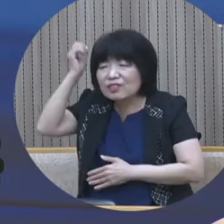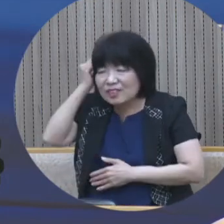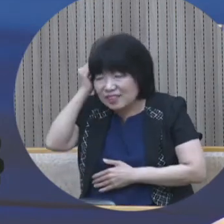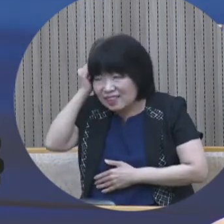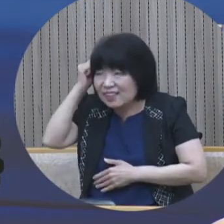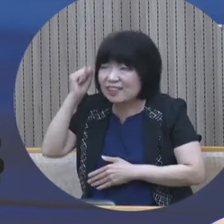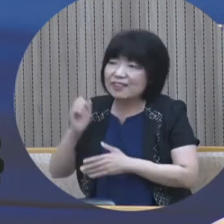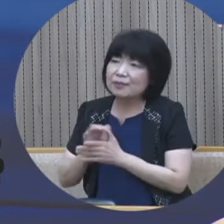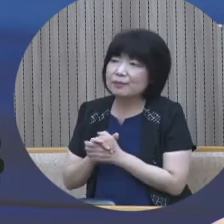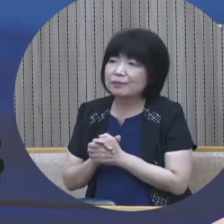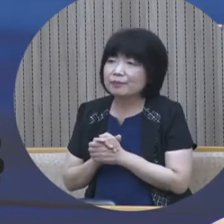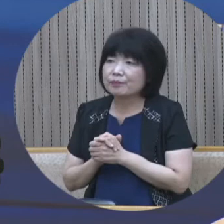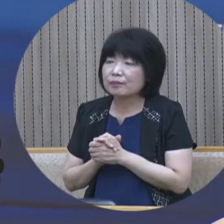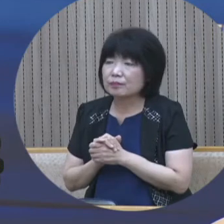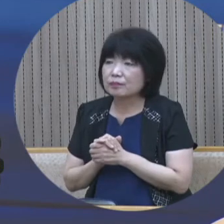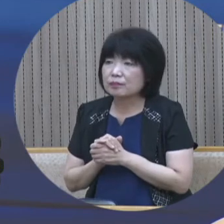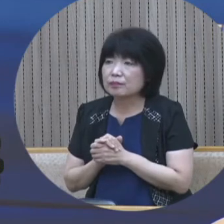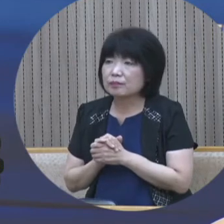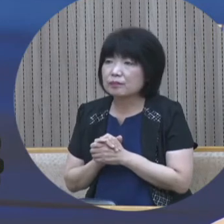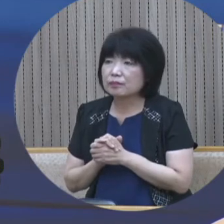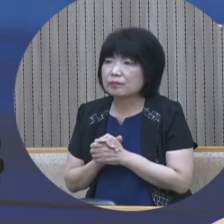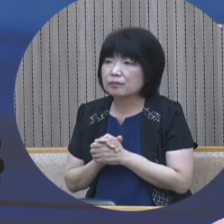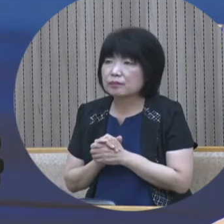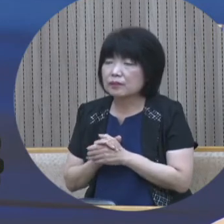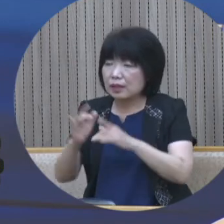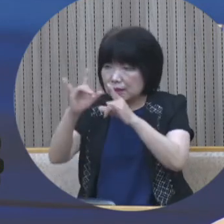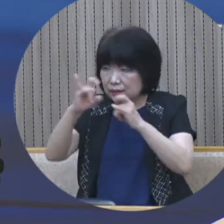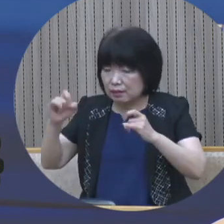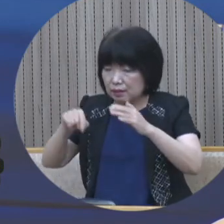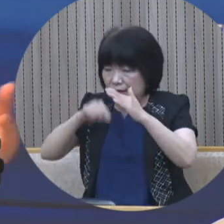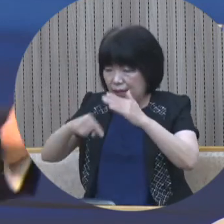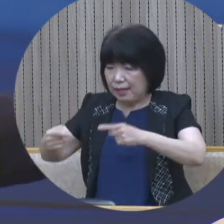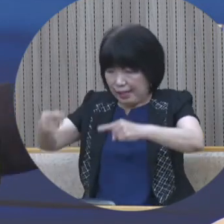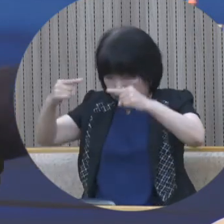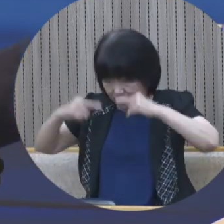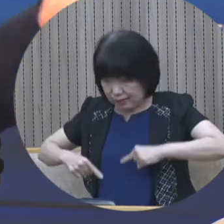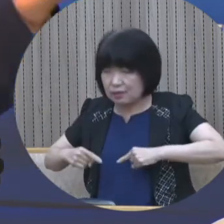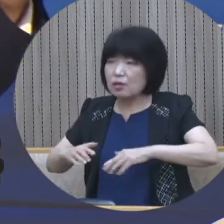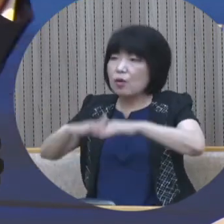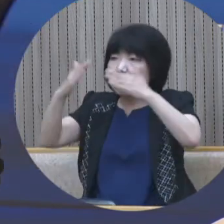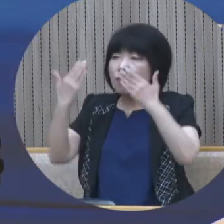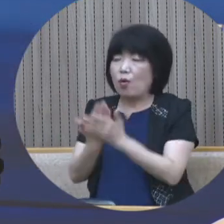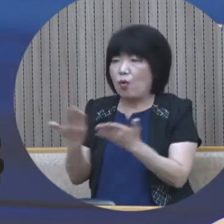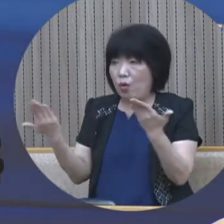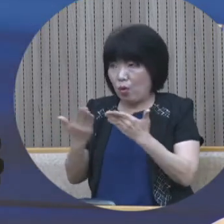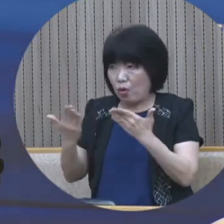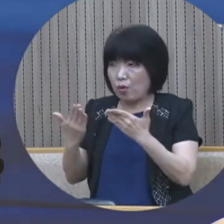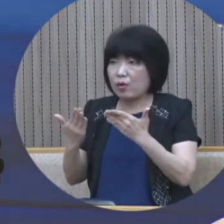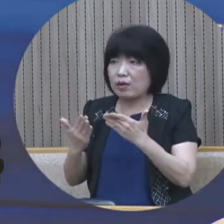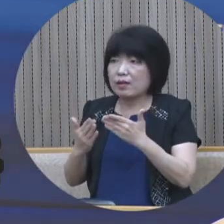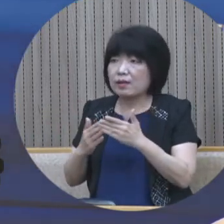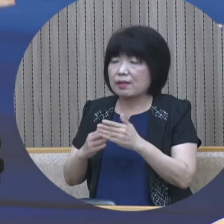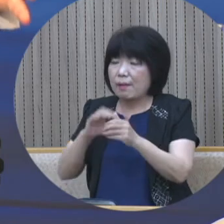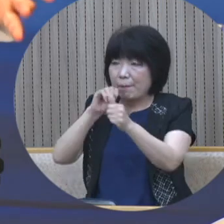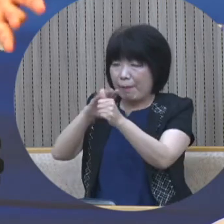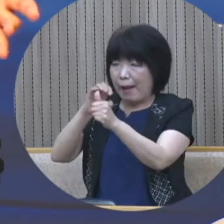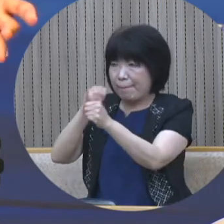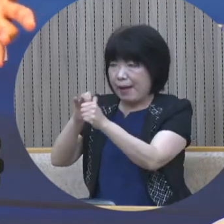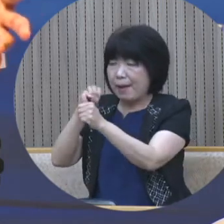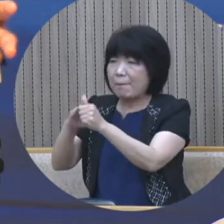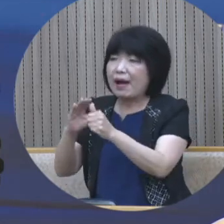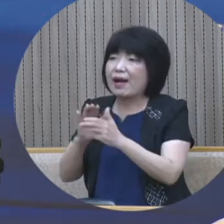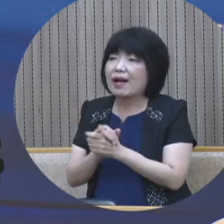기억했습니다. 그들은 성 안으로 들어가서 모든 일을 다 말했어요.